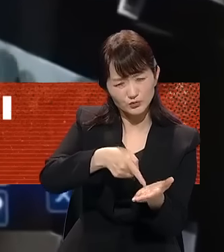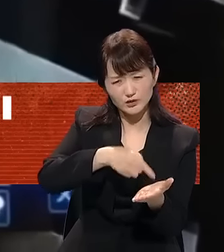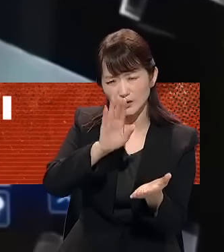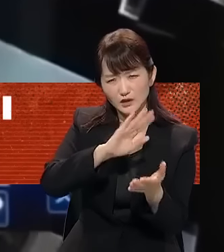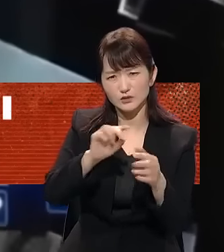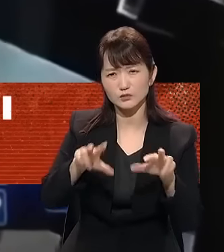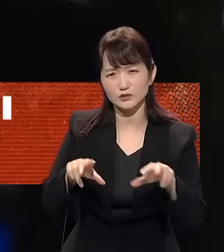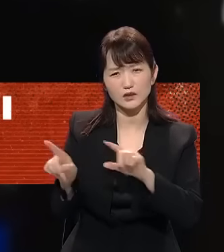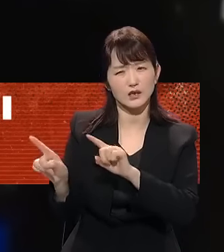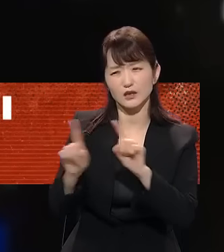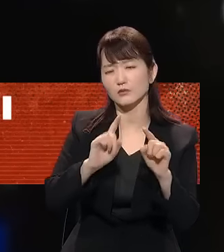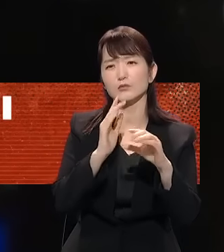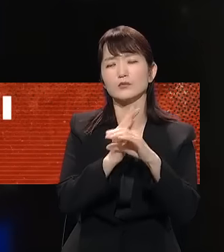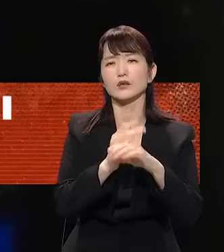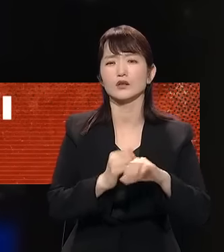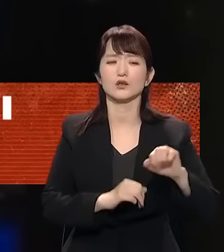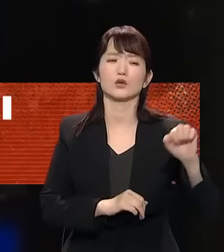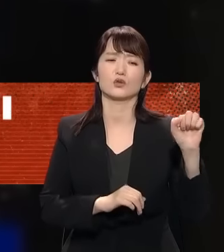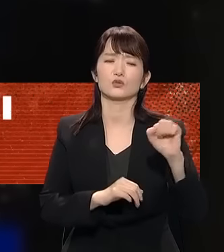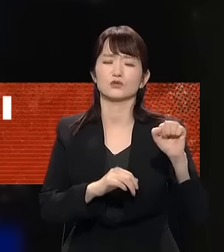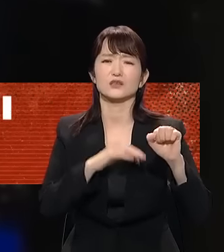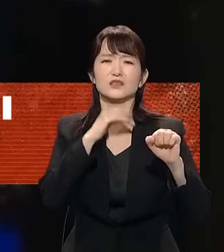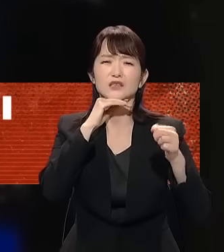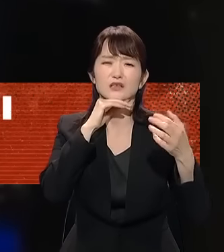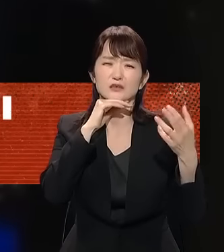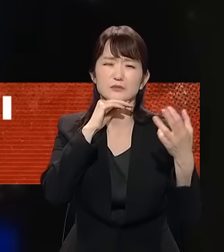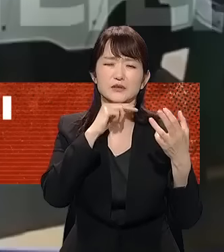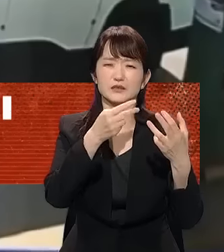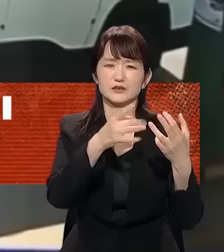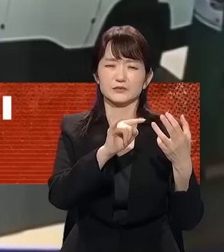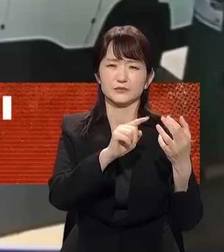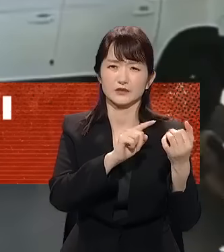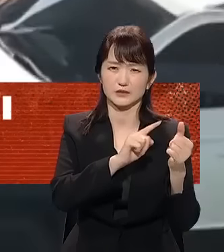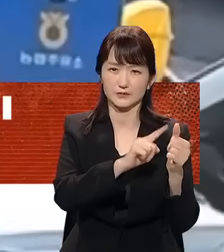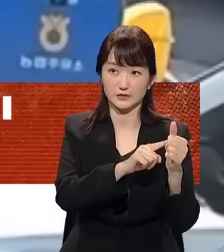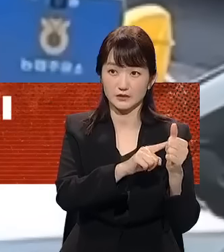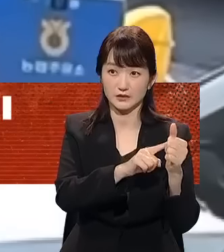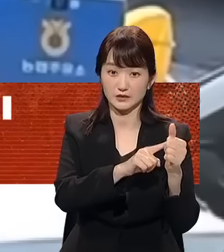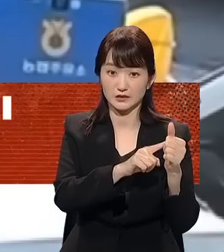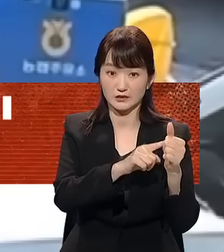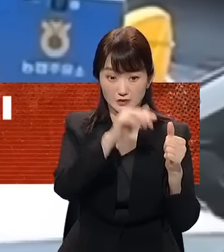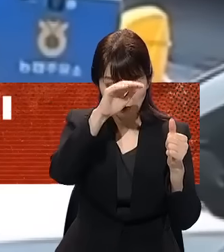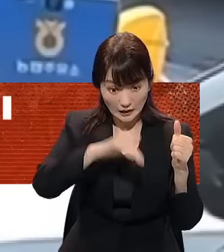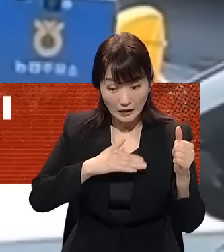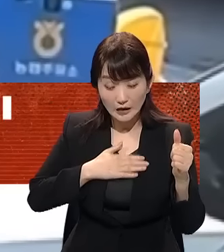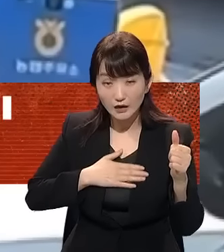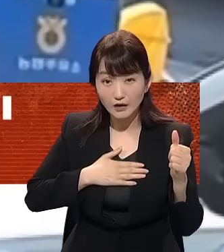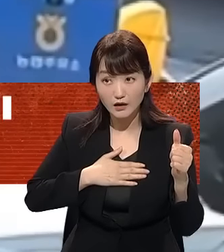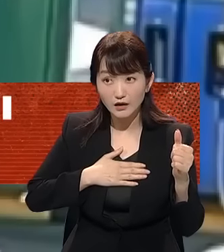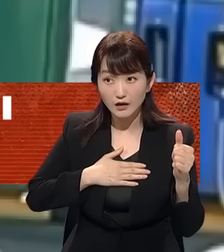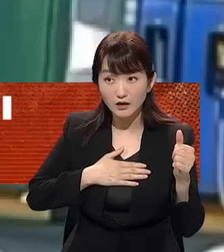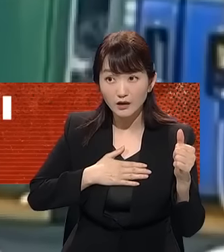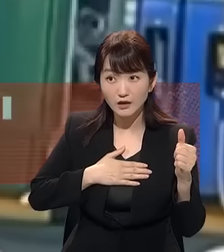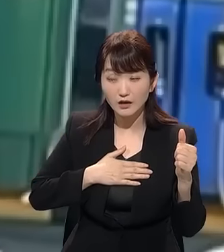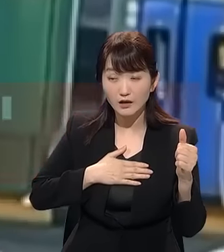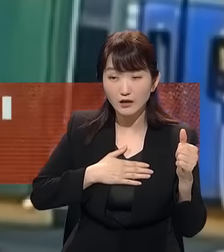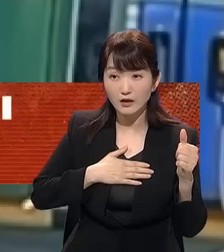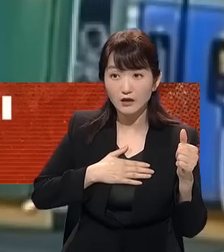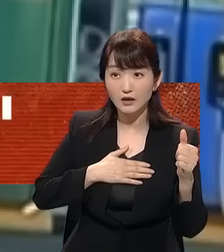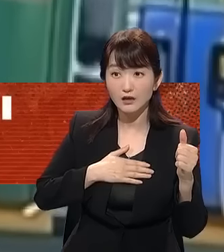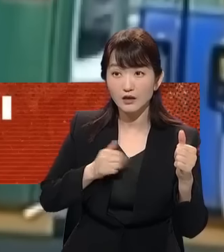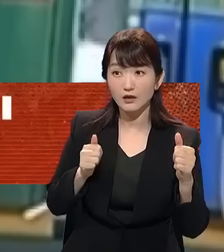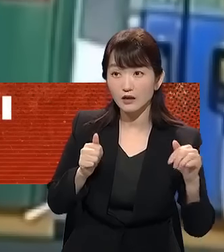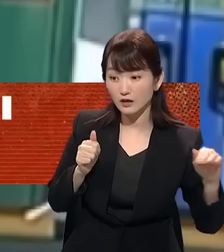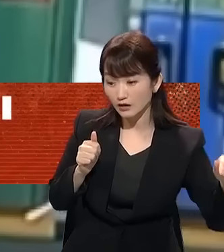중이라는데 운전자가 80대라고 해요. 아이고. 이렇게 사실을 알고 사고 난 걸 알면서도 저 앞으로 가서